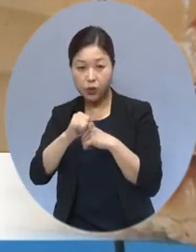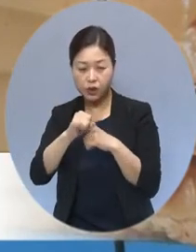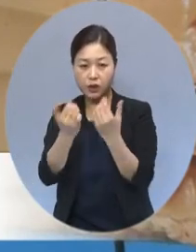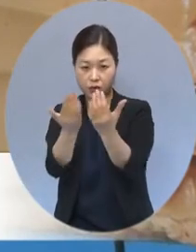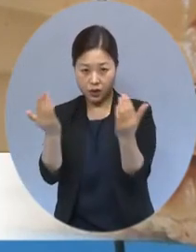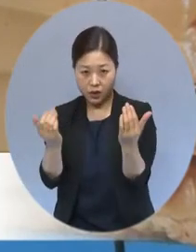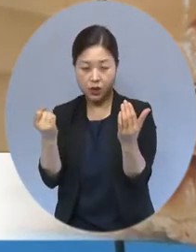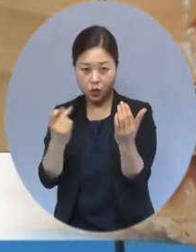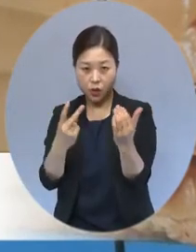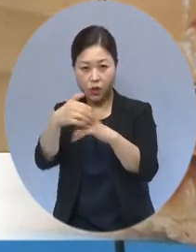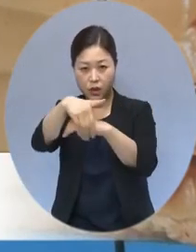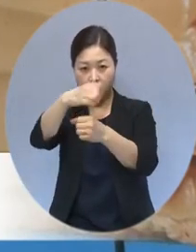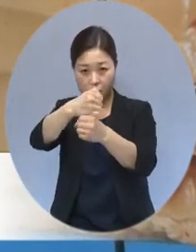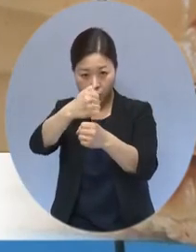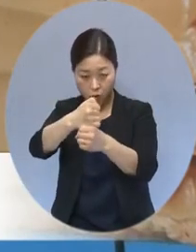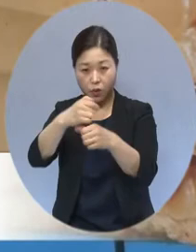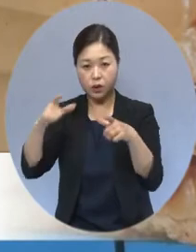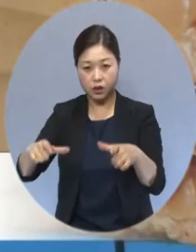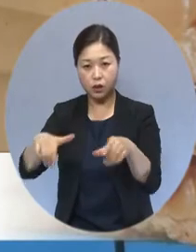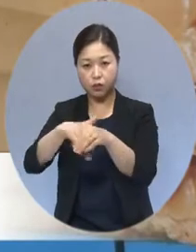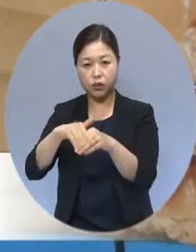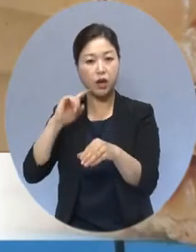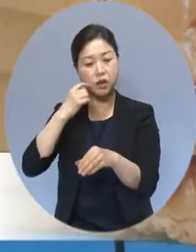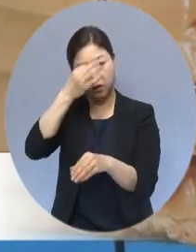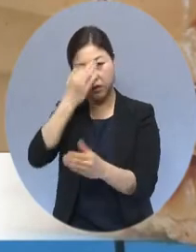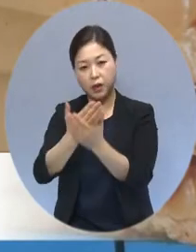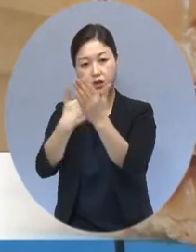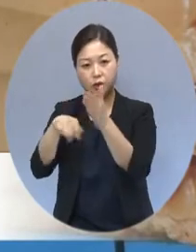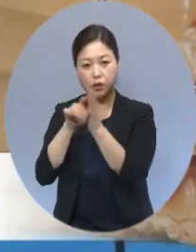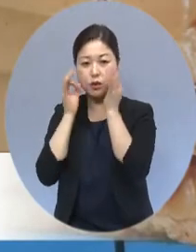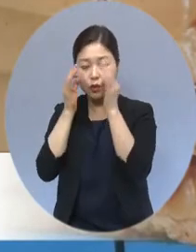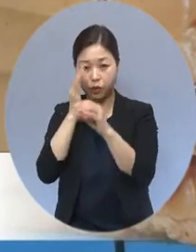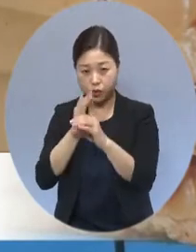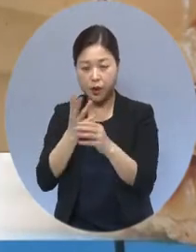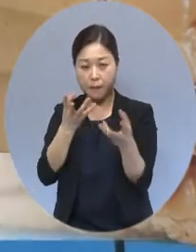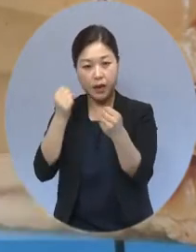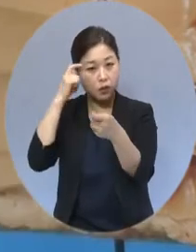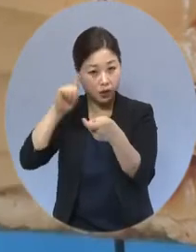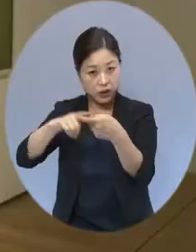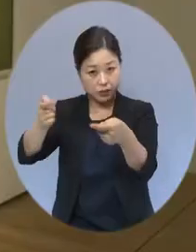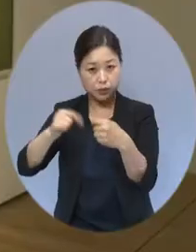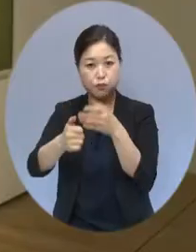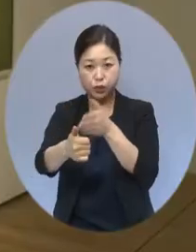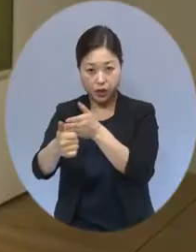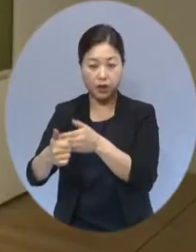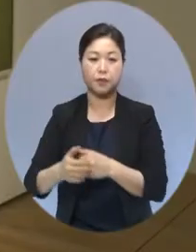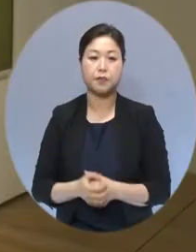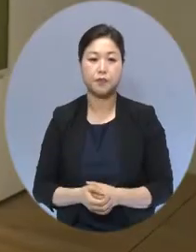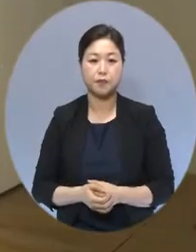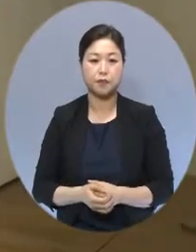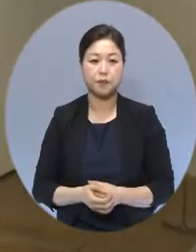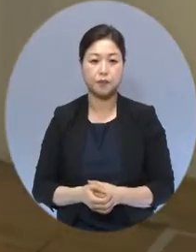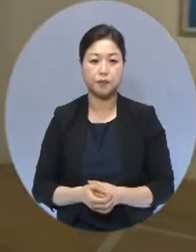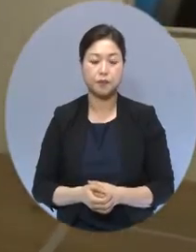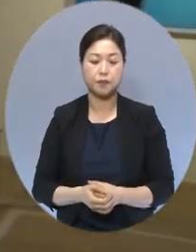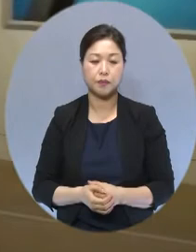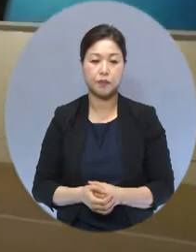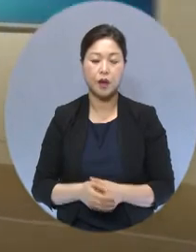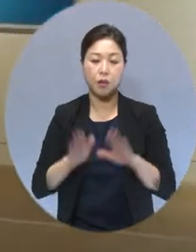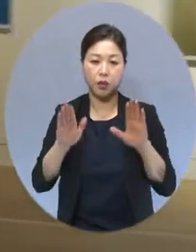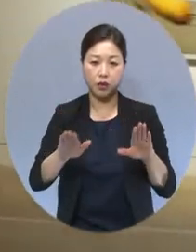그 지역 문화예술 발전을 위해 노력하고 있으니 많은 관심과 호응 부탁드리겠습니다. 이번 전시는